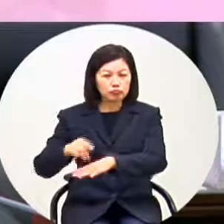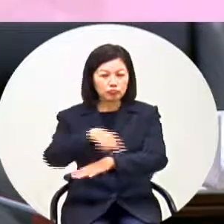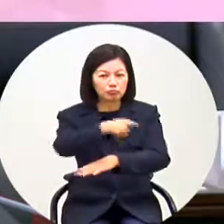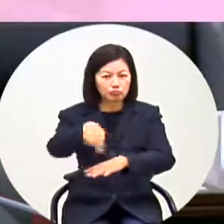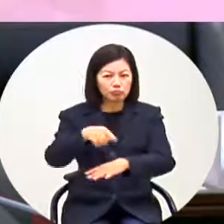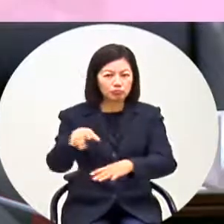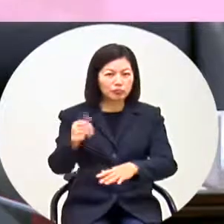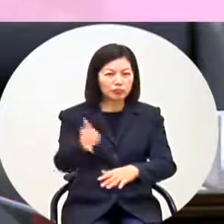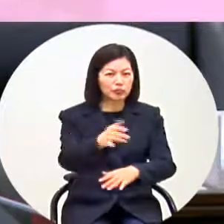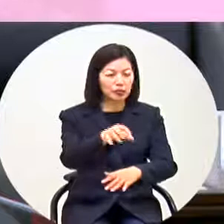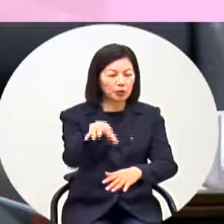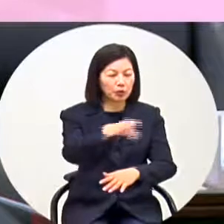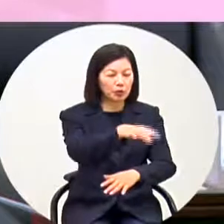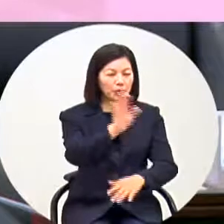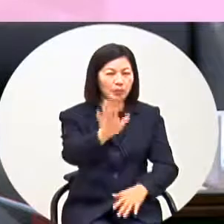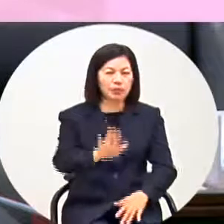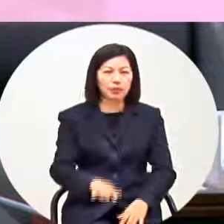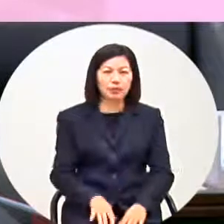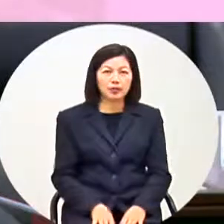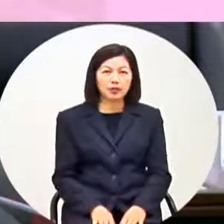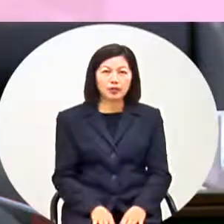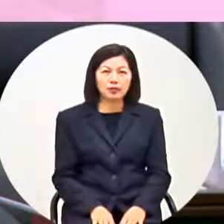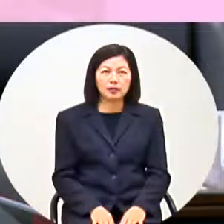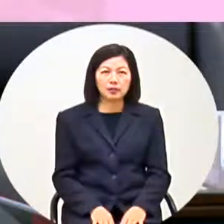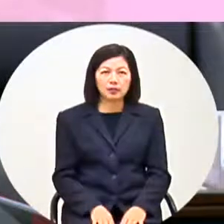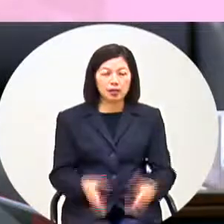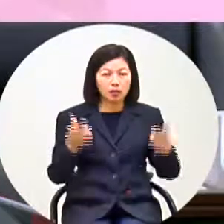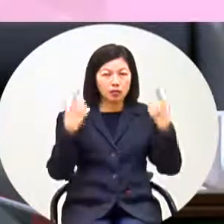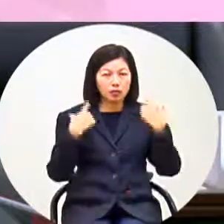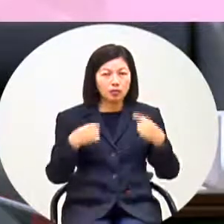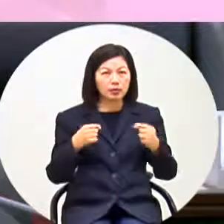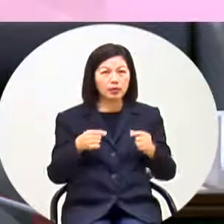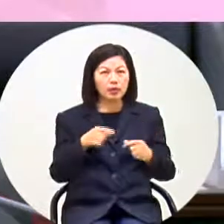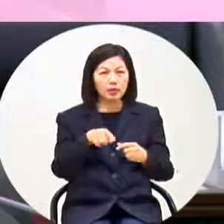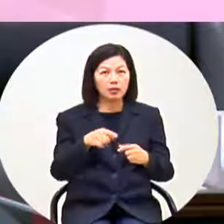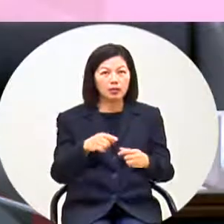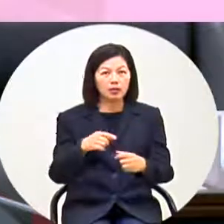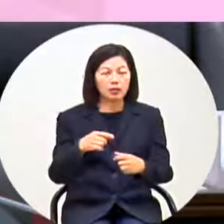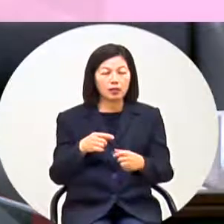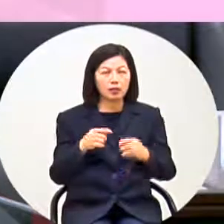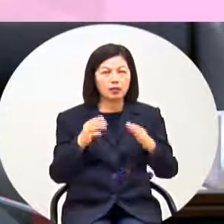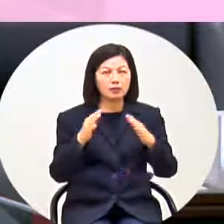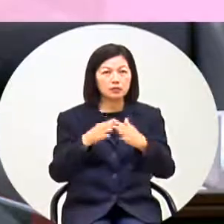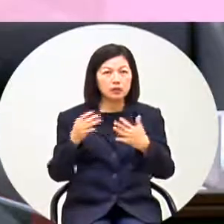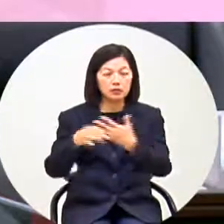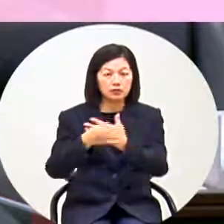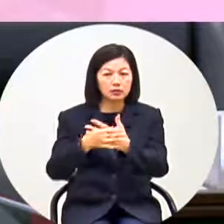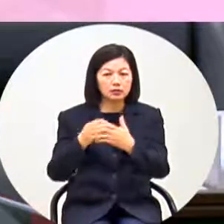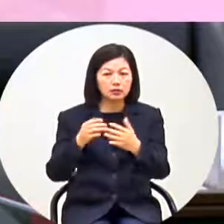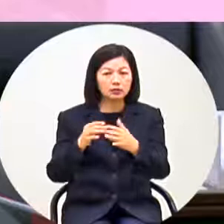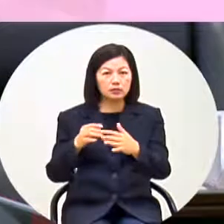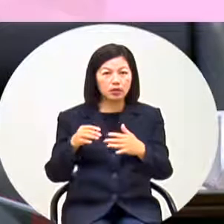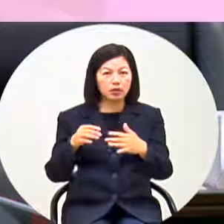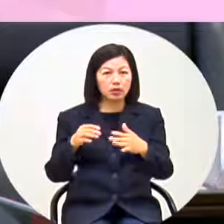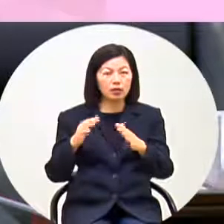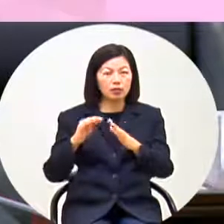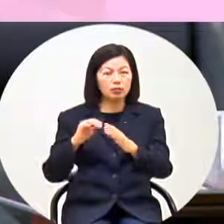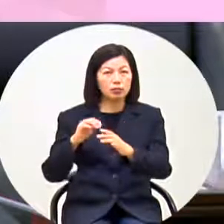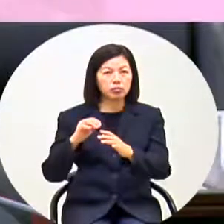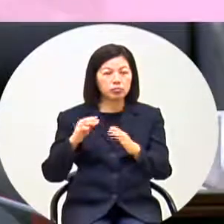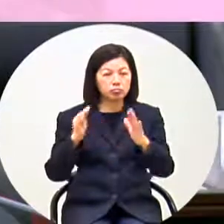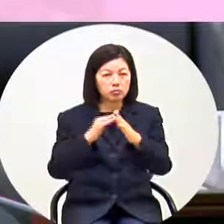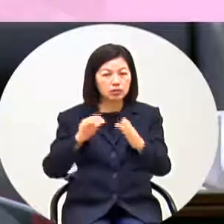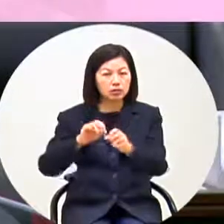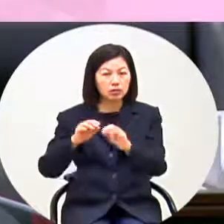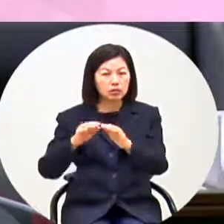新村哦它把原有的建筑都原封不动的保留下来，但是就欠缺一个画龙